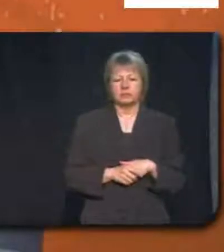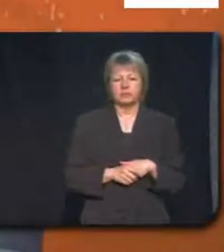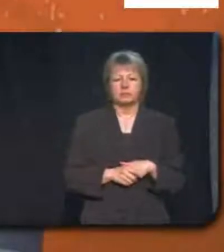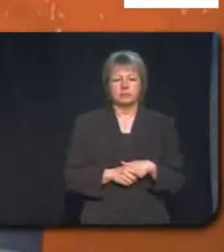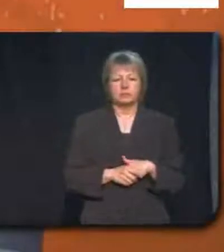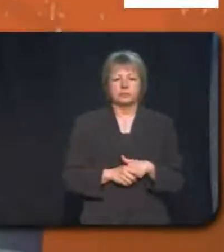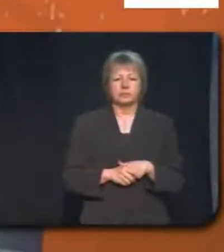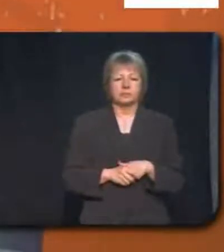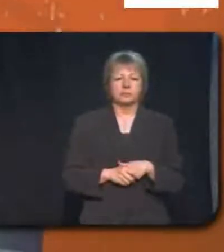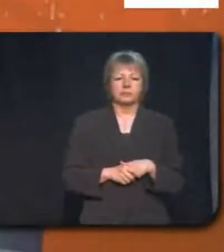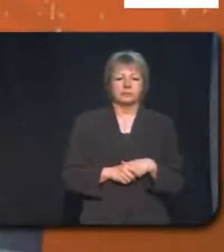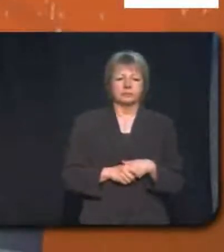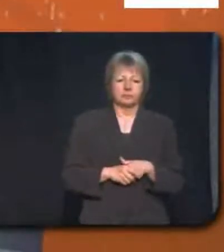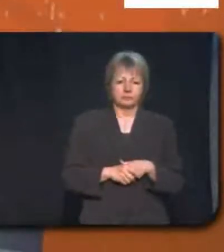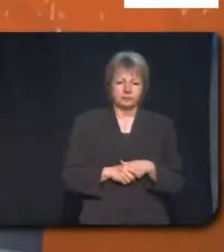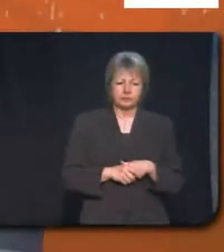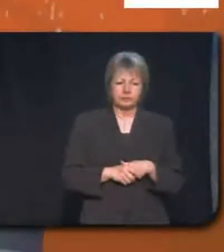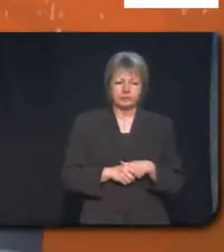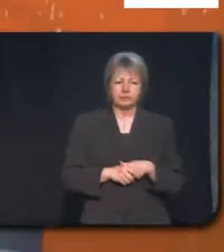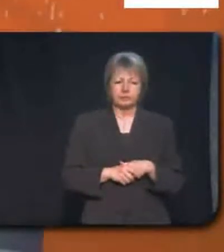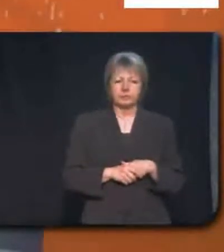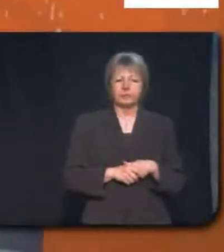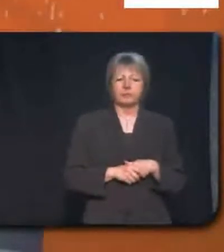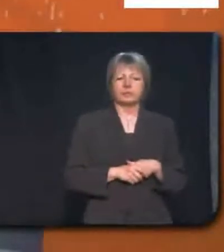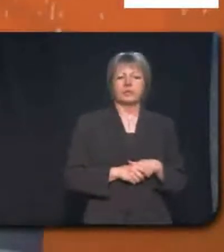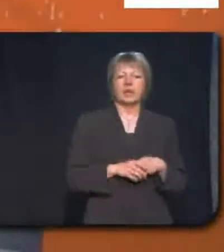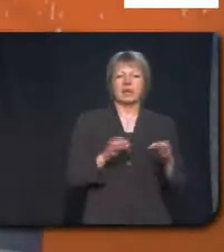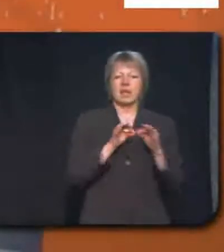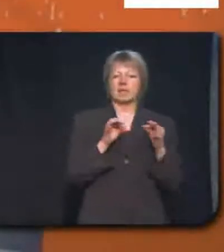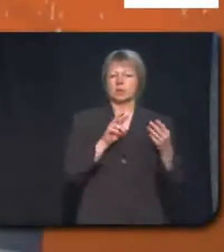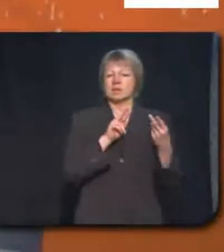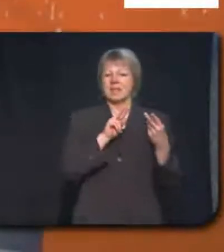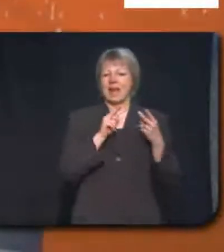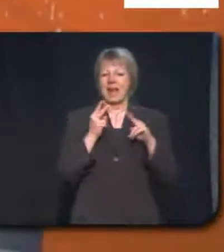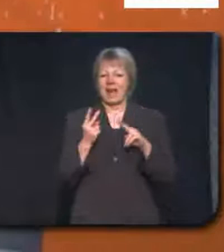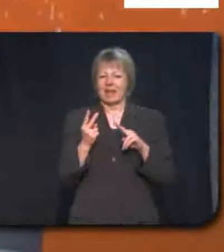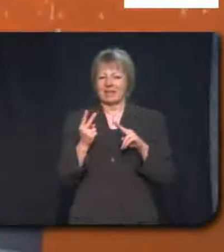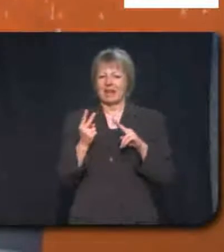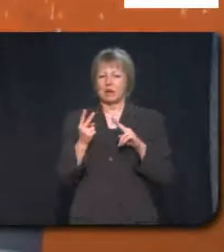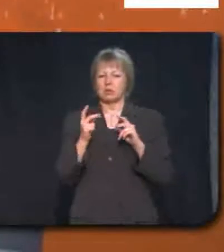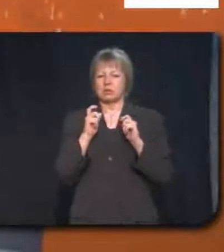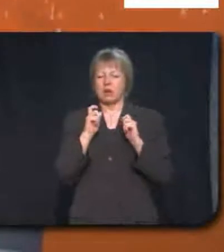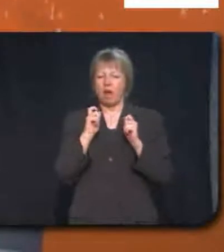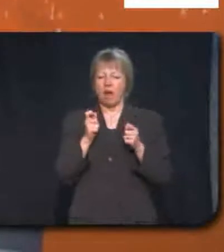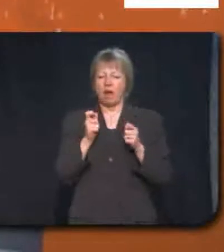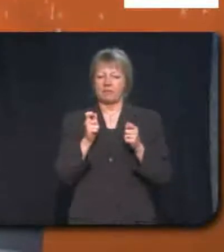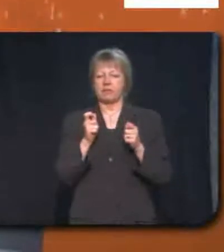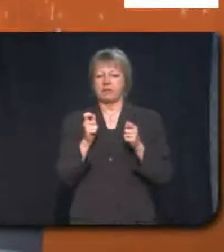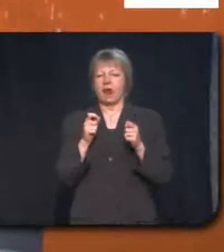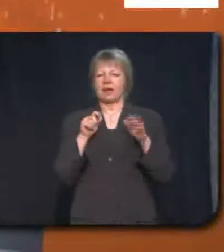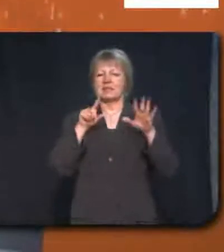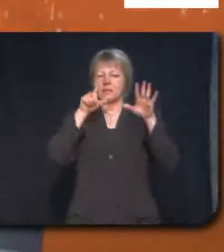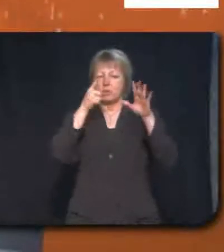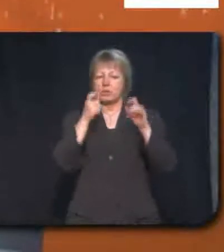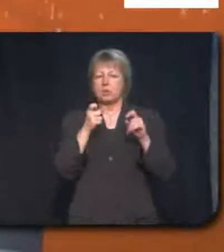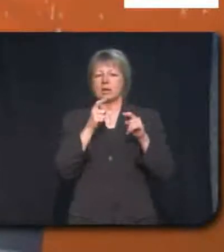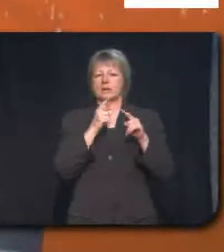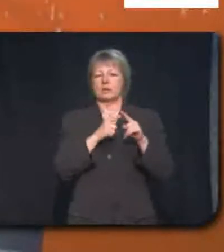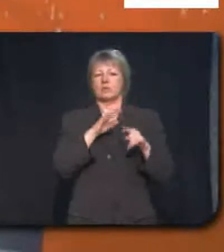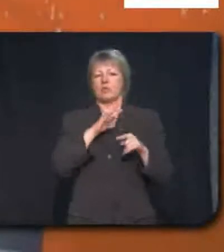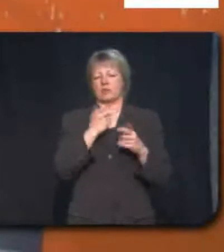auf den satzungsänderungsantrag 27 in vielen 4001 Stimmen auf den Satzungsänderung sein Antrag